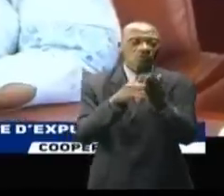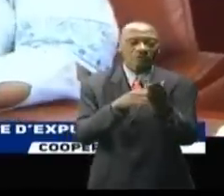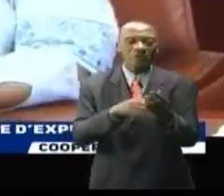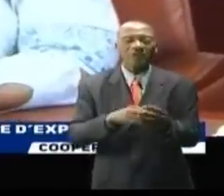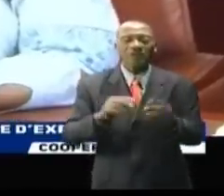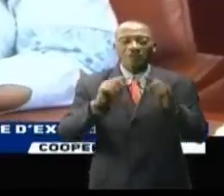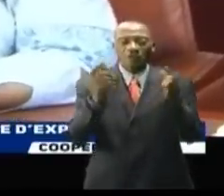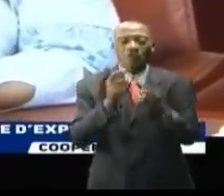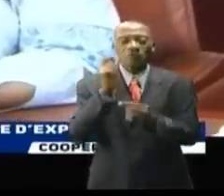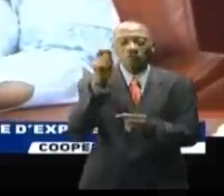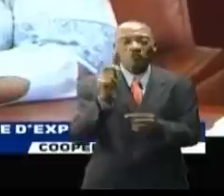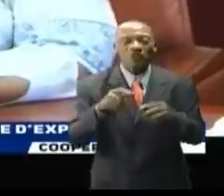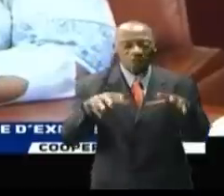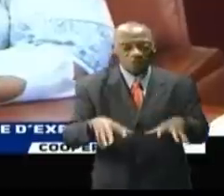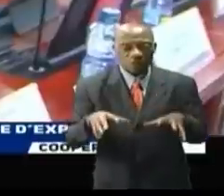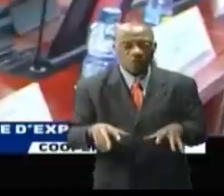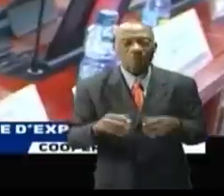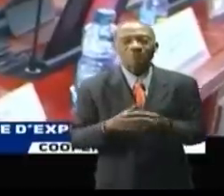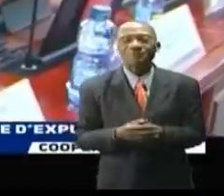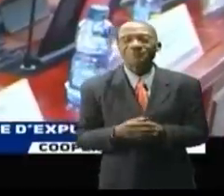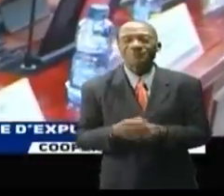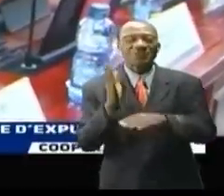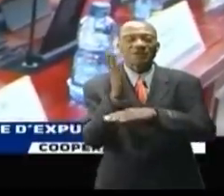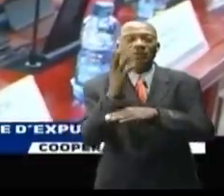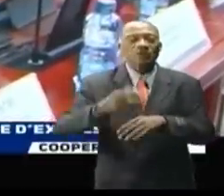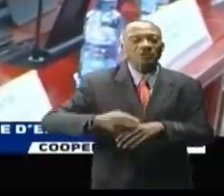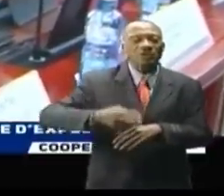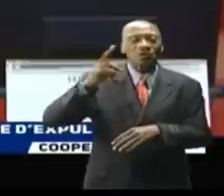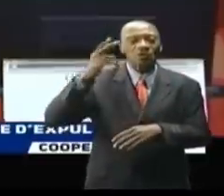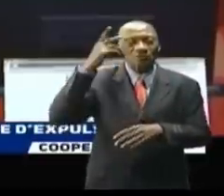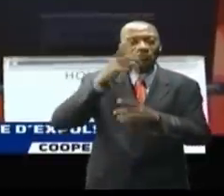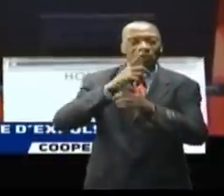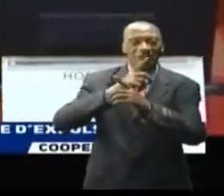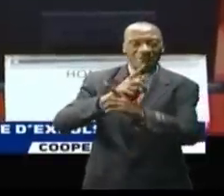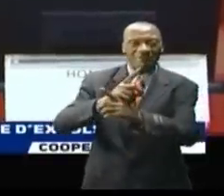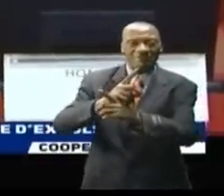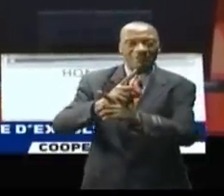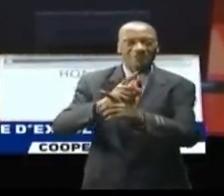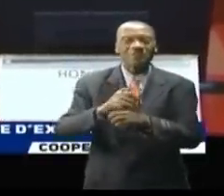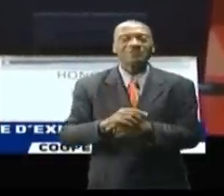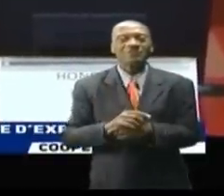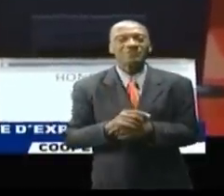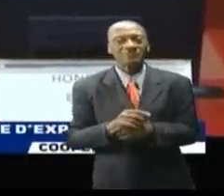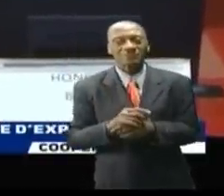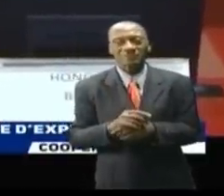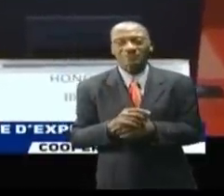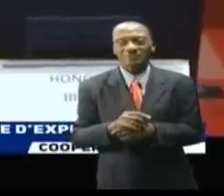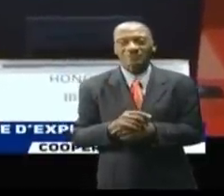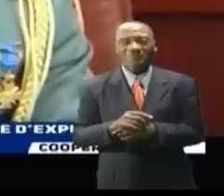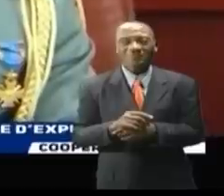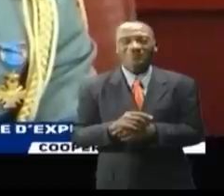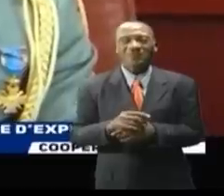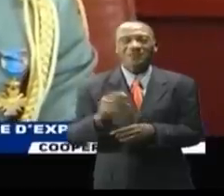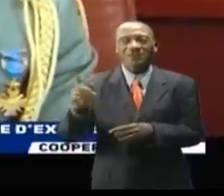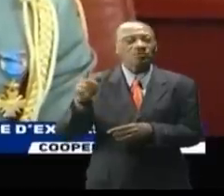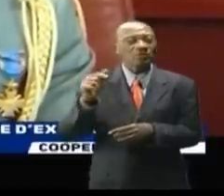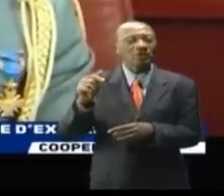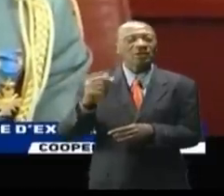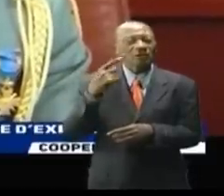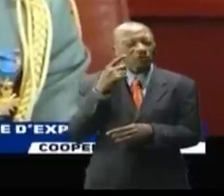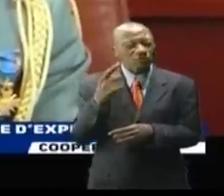République démocratique du Congo. Le Conseil supérieur de la défense a rappelé que cette offensive du